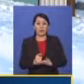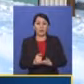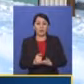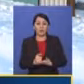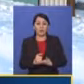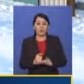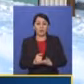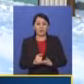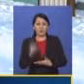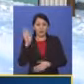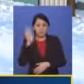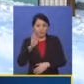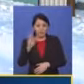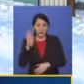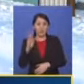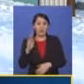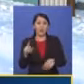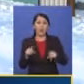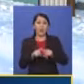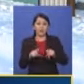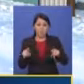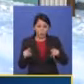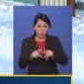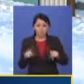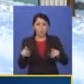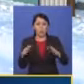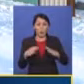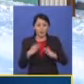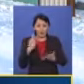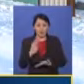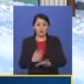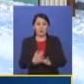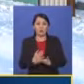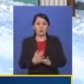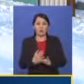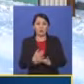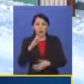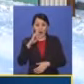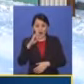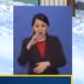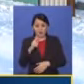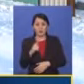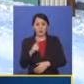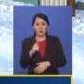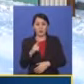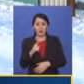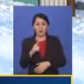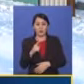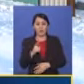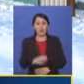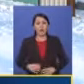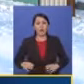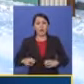ғана суын, кәріздерін бәрін үйге өткізіп бердік. Енді ақаулықтар жаңағы мендігер компания